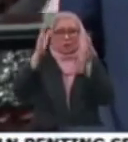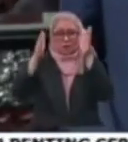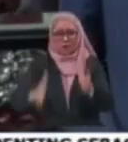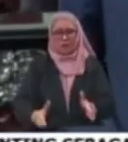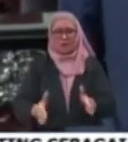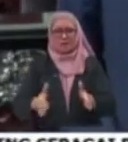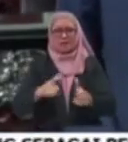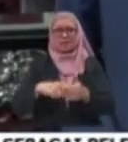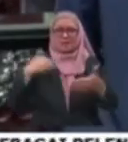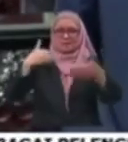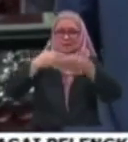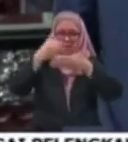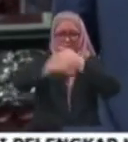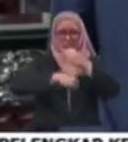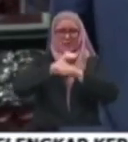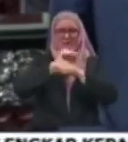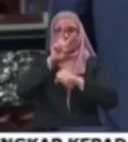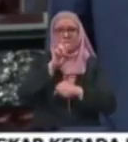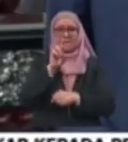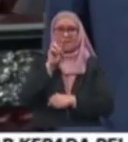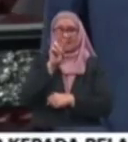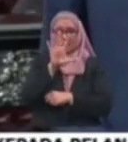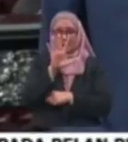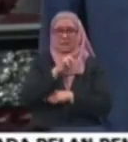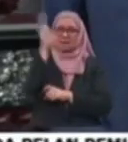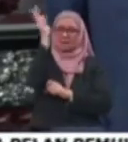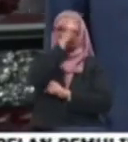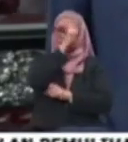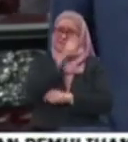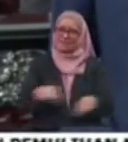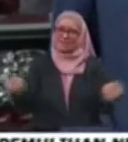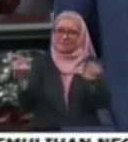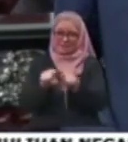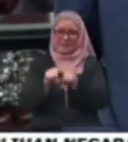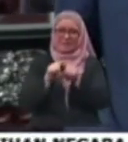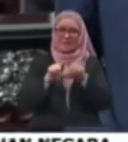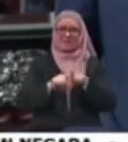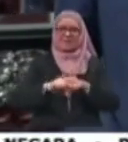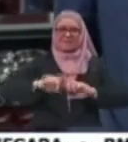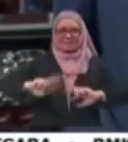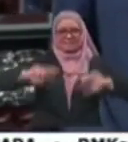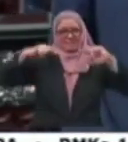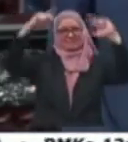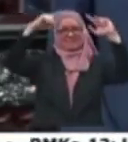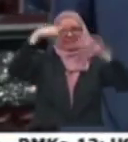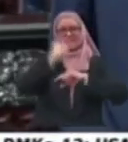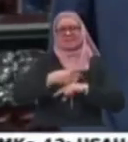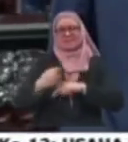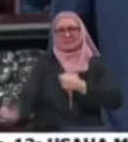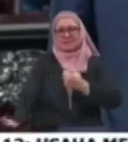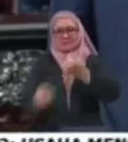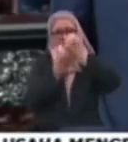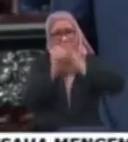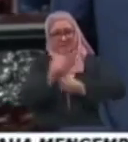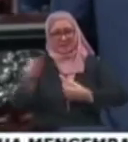2025. Kerajaan akan turut membangunkan fasiliti kesihatan baru sebagai